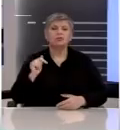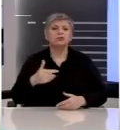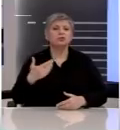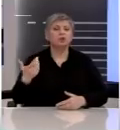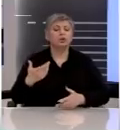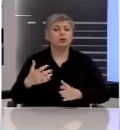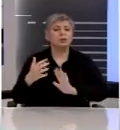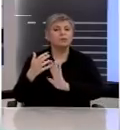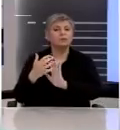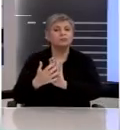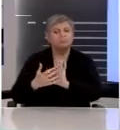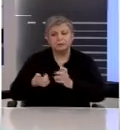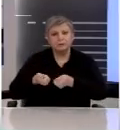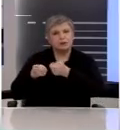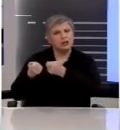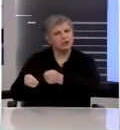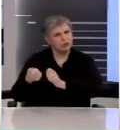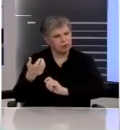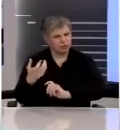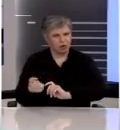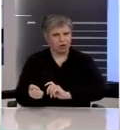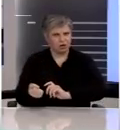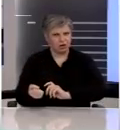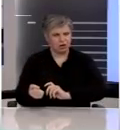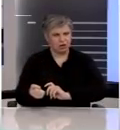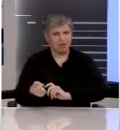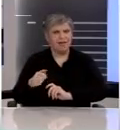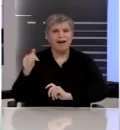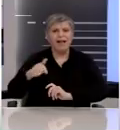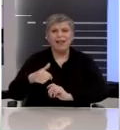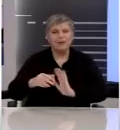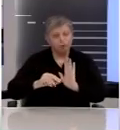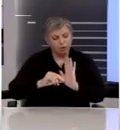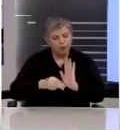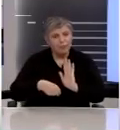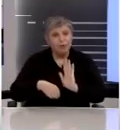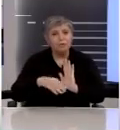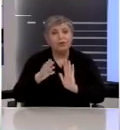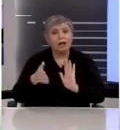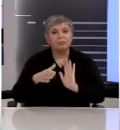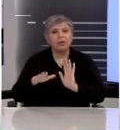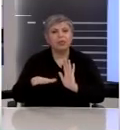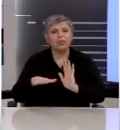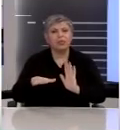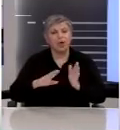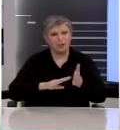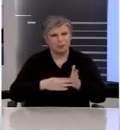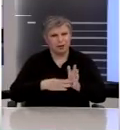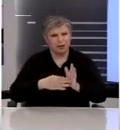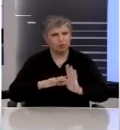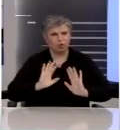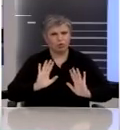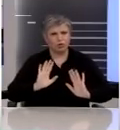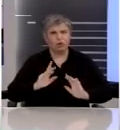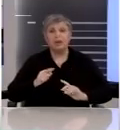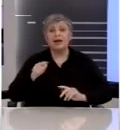την εξουσιοδότηση που κατήχε, όχι από ένα στέλεχος του Υπουργείου Άμυνας της Σαουδικής Αραβίας, αλλά από τον Διευθυντή